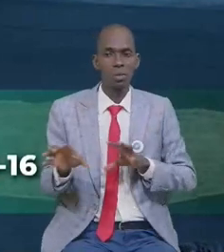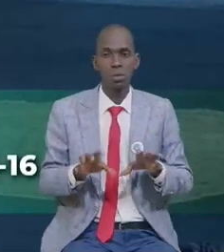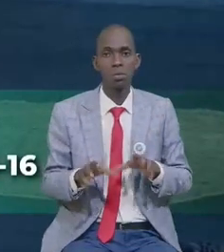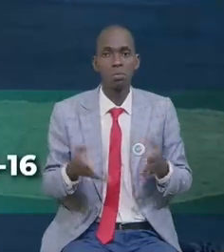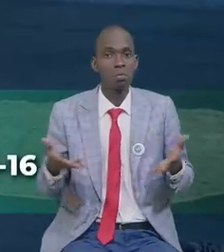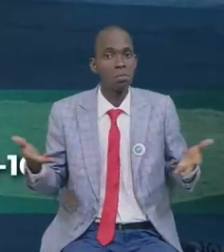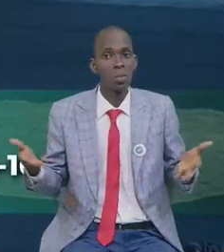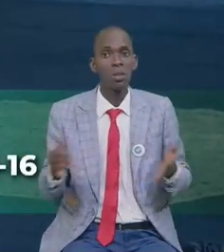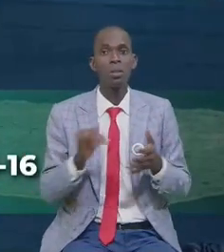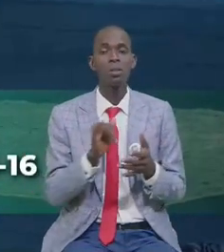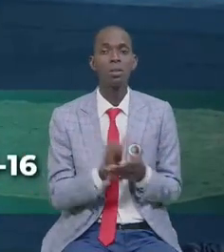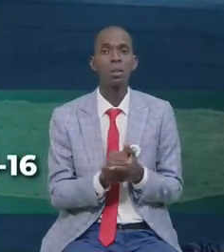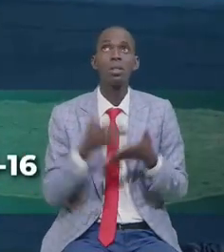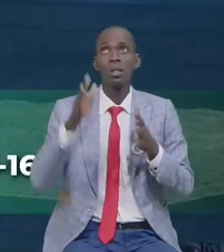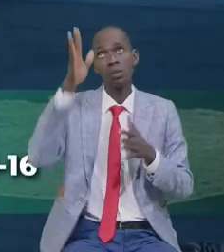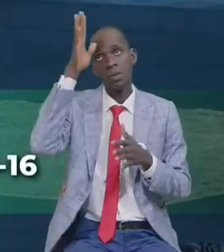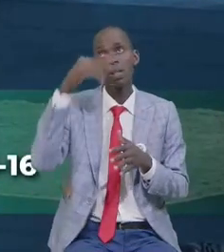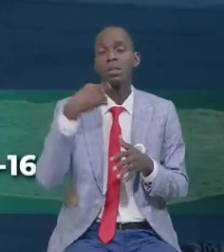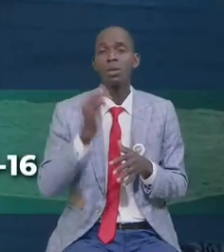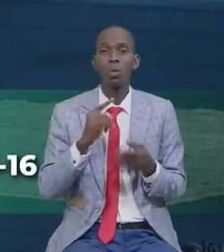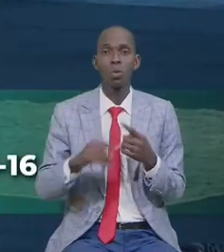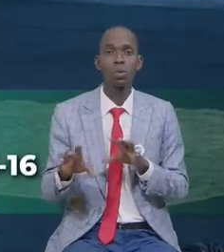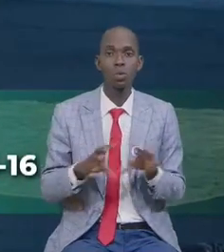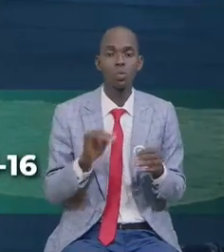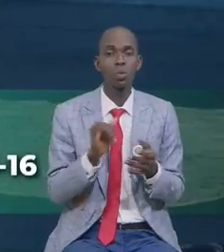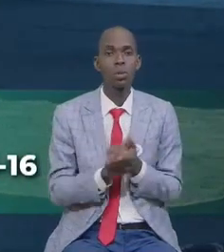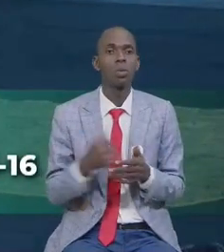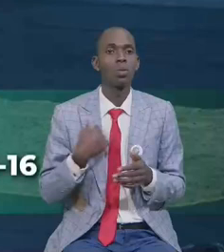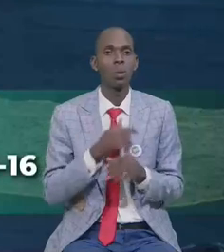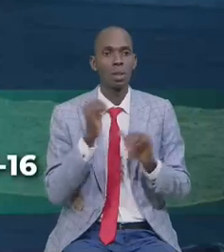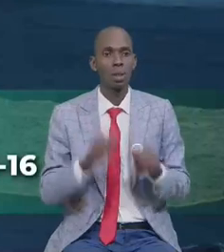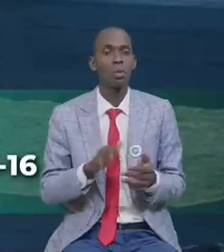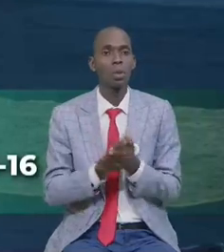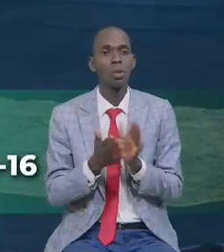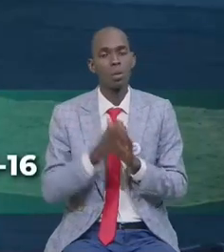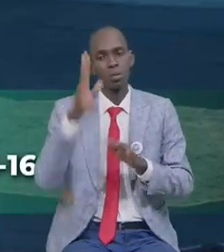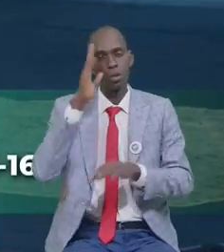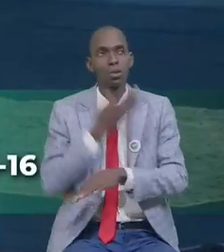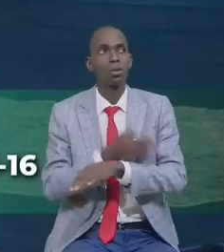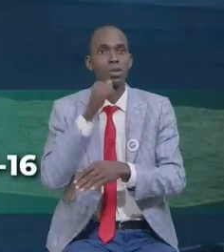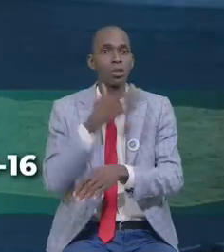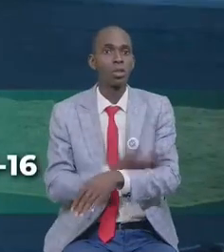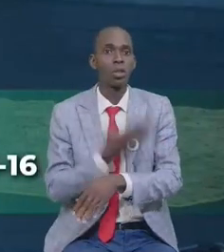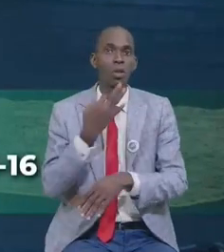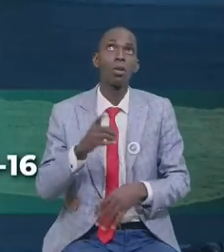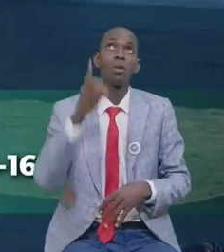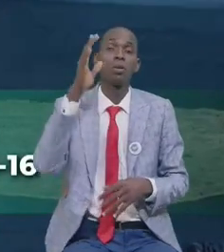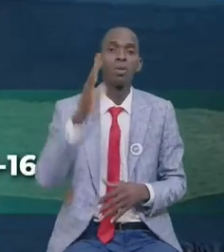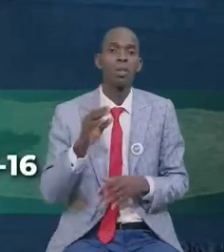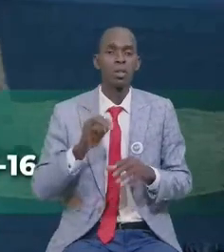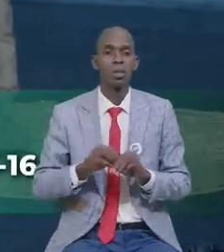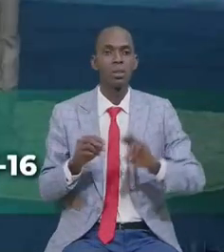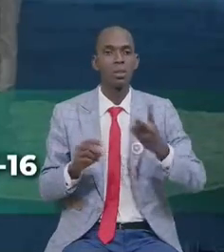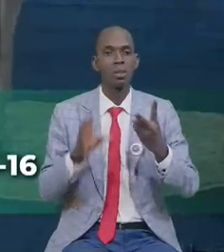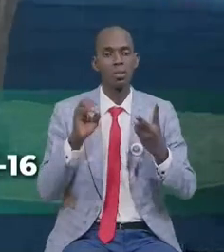Est-ce que nous avons beaucoup à faire? Laissez le Père nous dire ce qu'il nous faut faire pour devenir fils et filles de Dieu. En